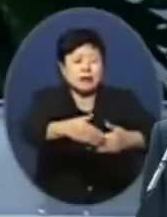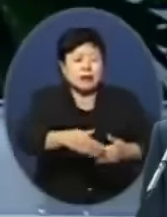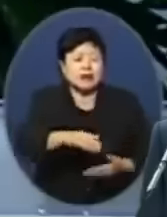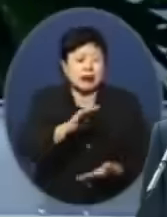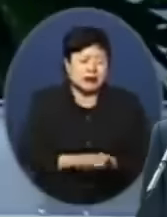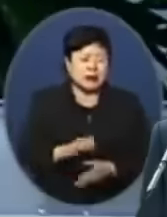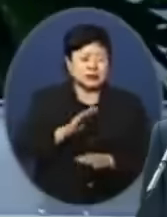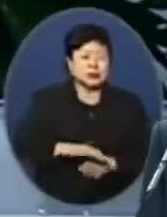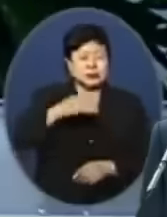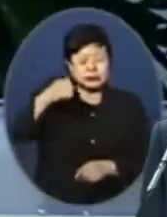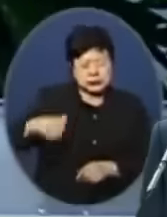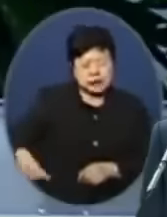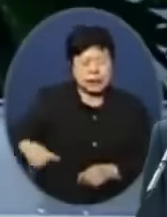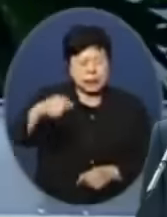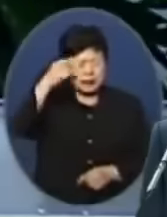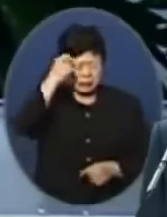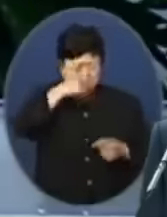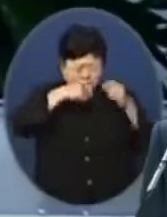아이고 이 자식아